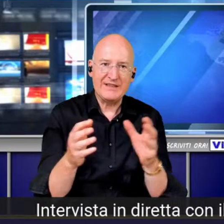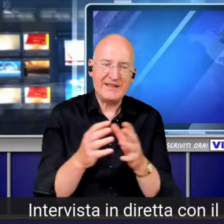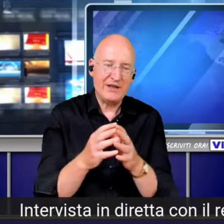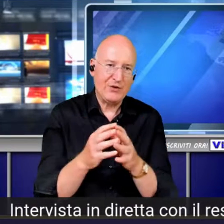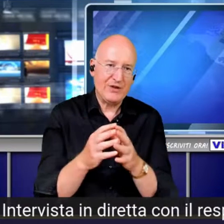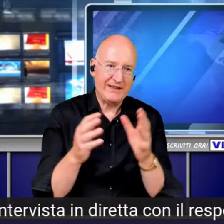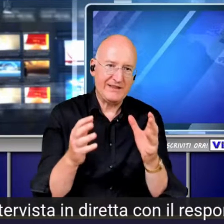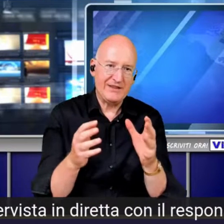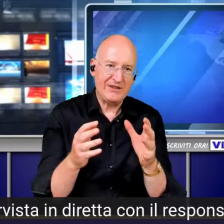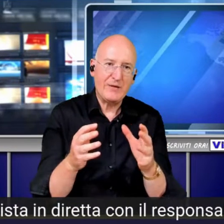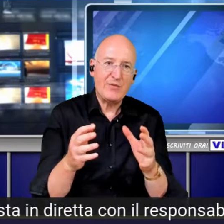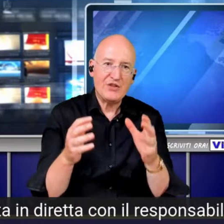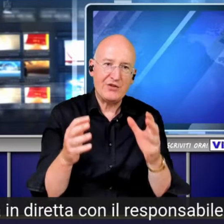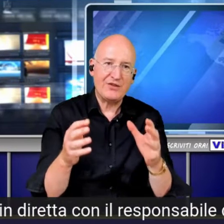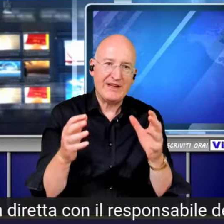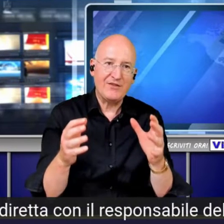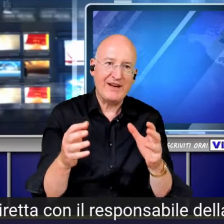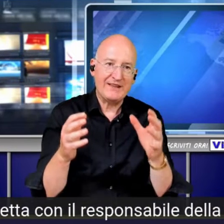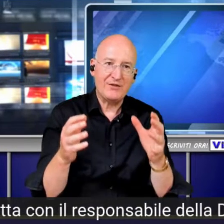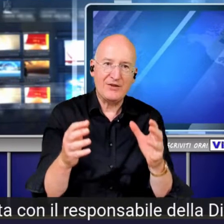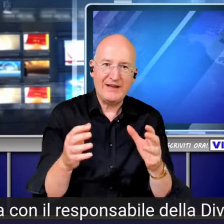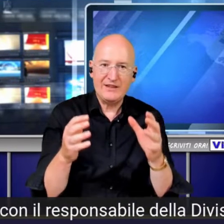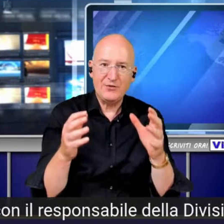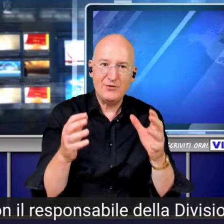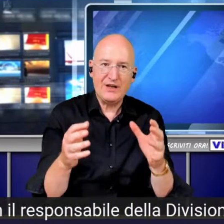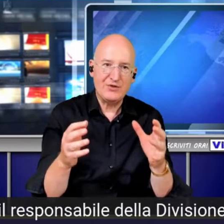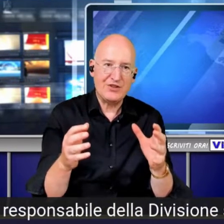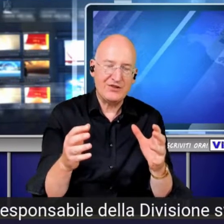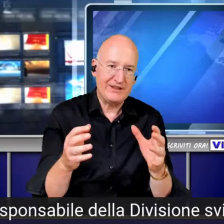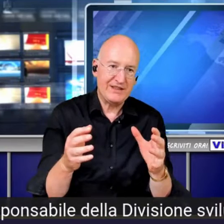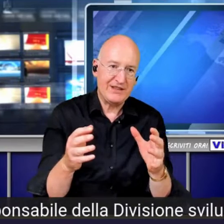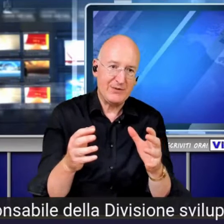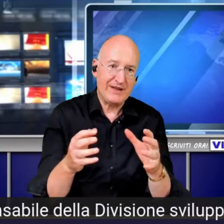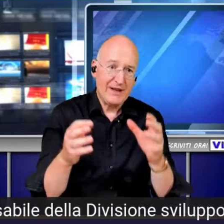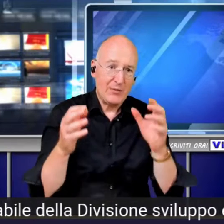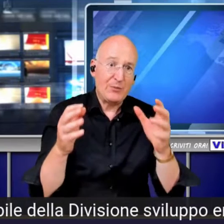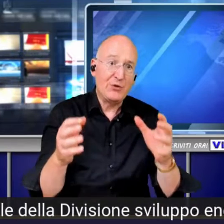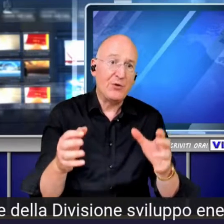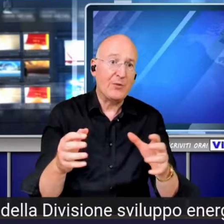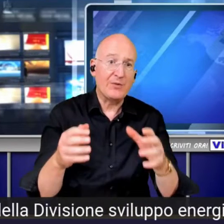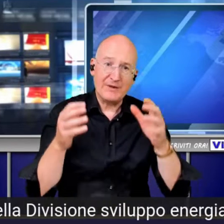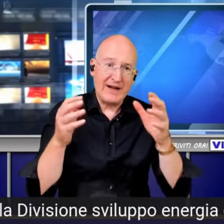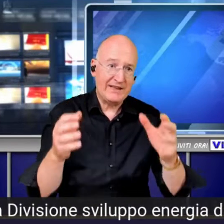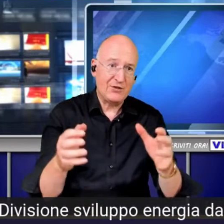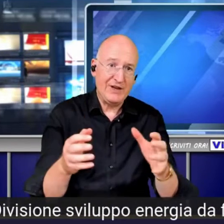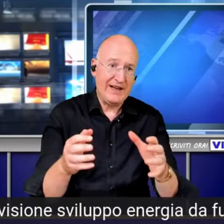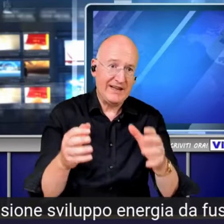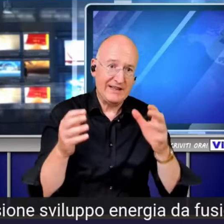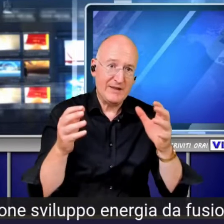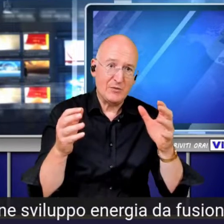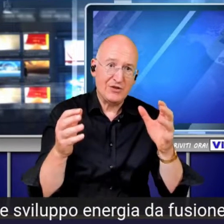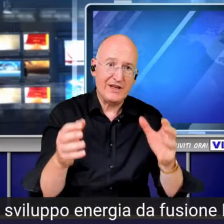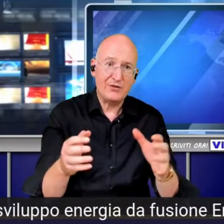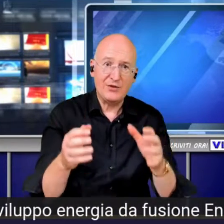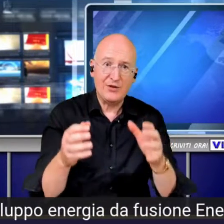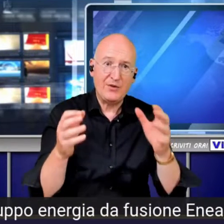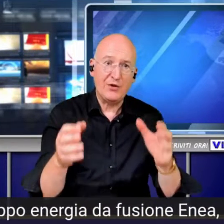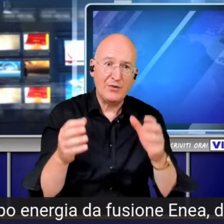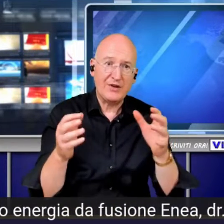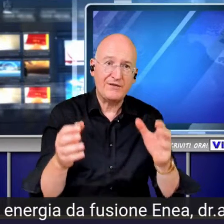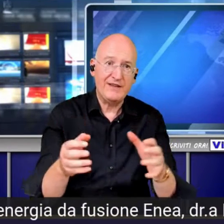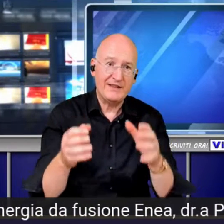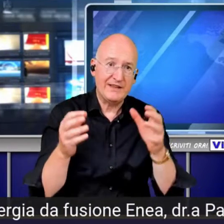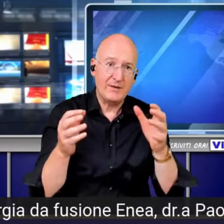delle centrali nucleari tradizionali, bisognano tonnellate e tonnellate di uranio-235 più altre tonnellate di